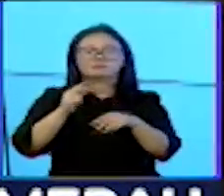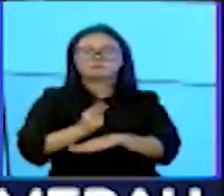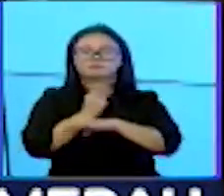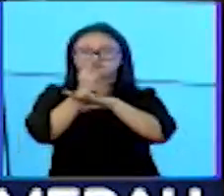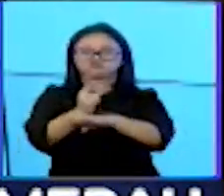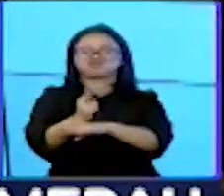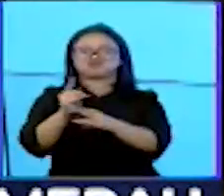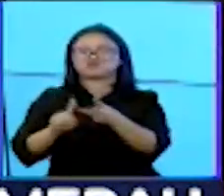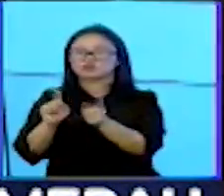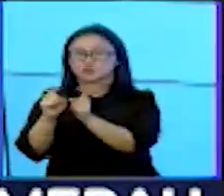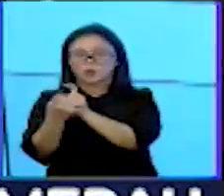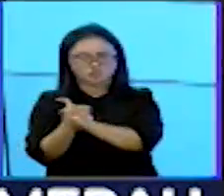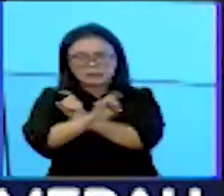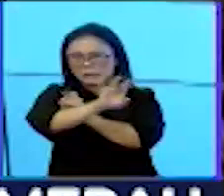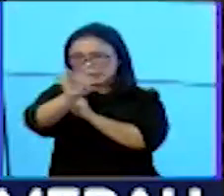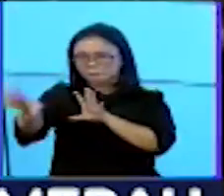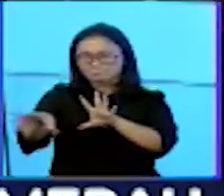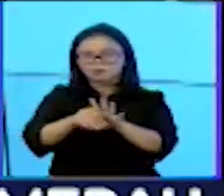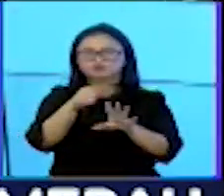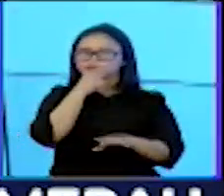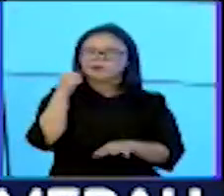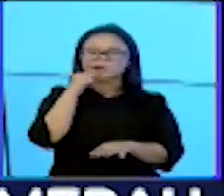dan Banyuwangi, masuk ke dalam zona merah.